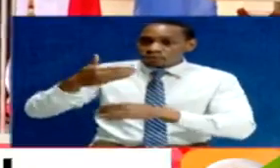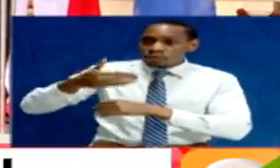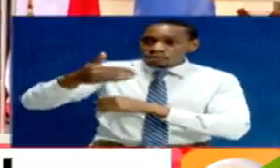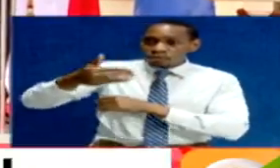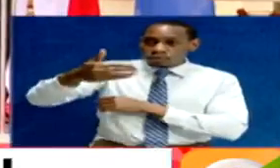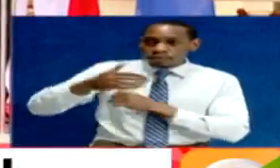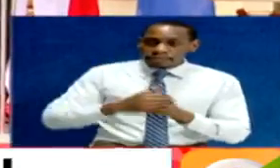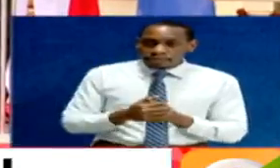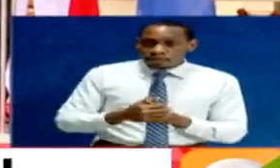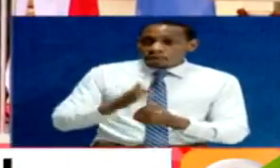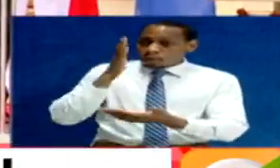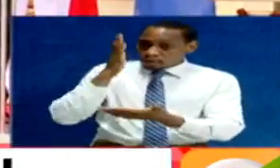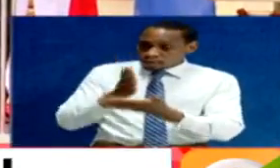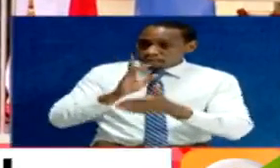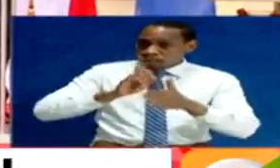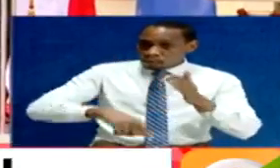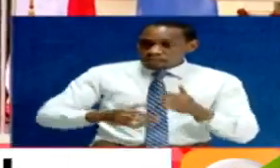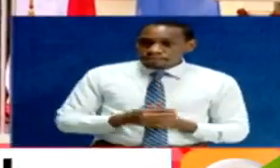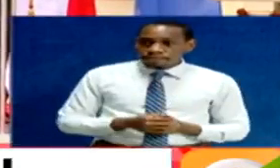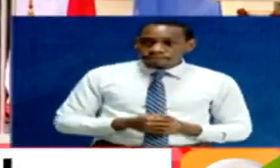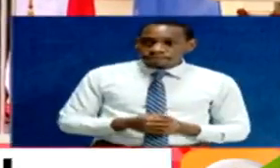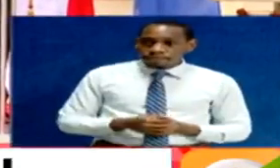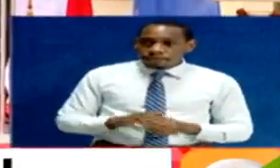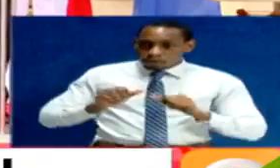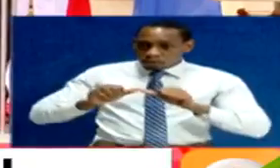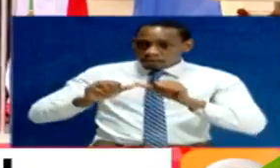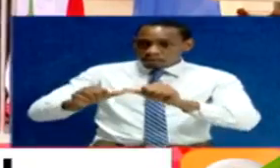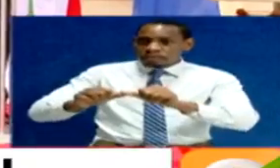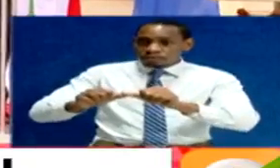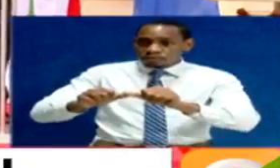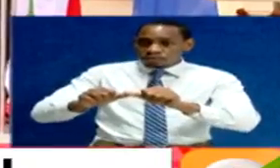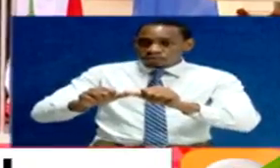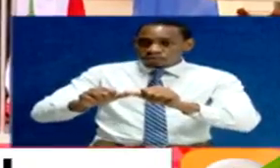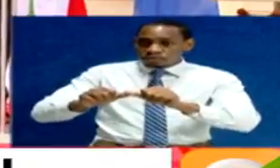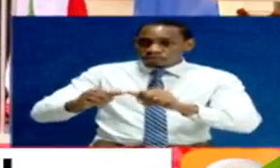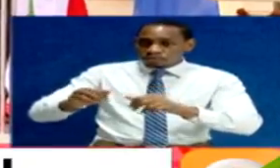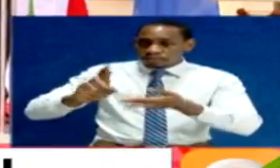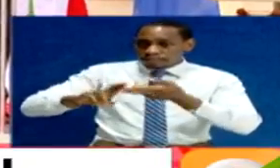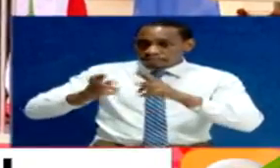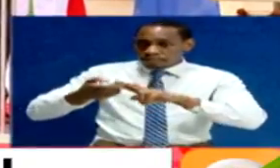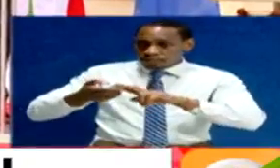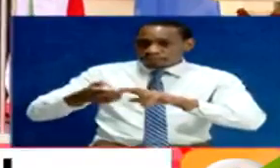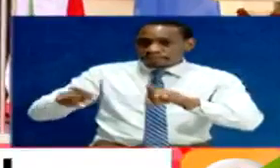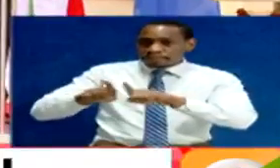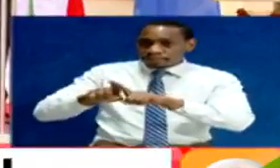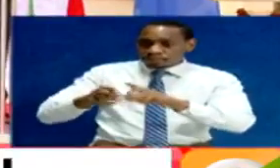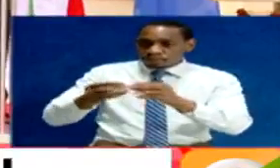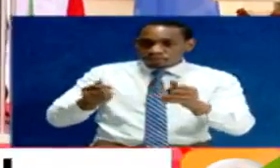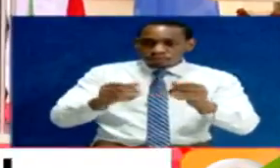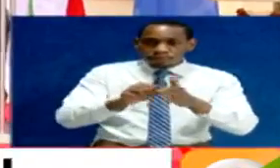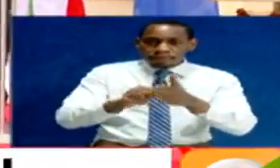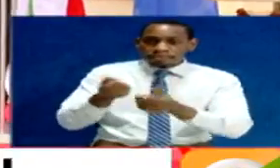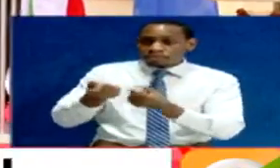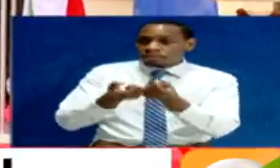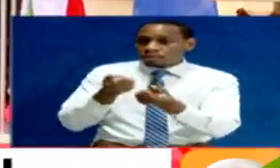kwa mara, wahakikisha ya kwamba wanaendelea kuzingatia uhusiano wetu na kuweza kutatua shida